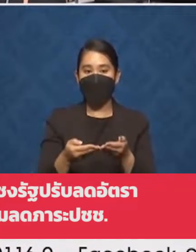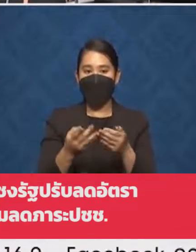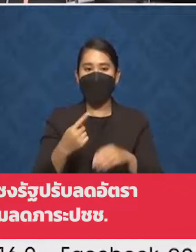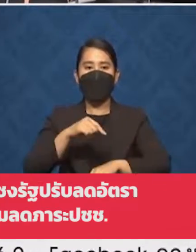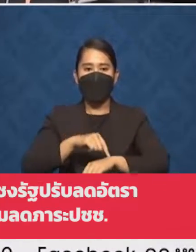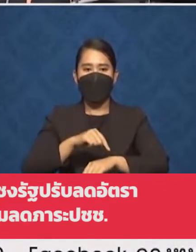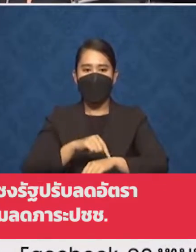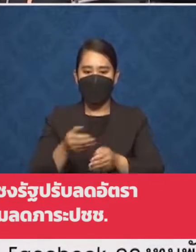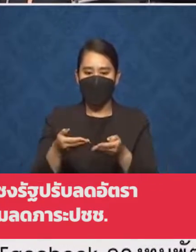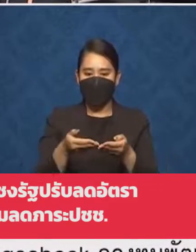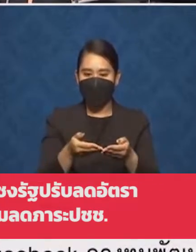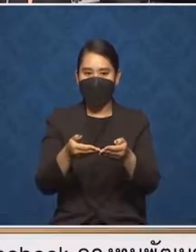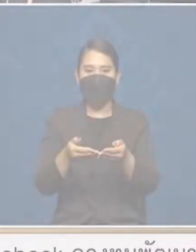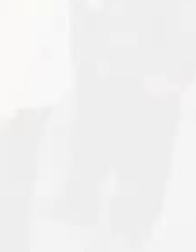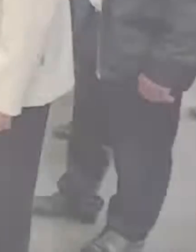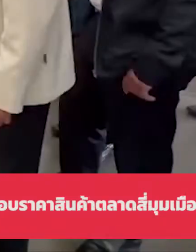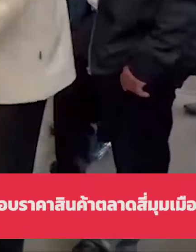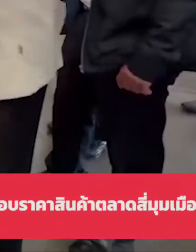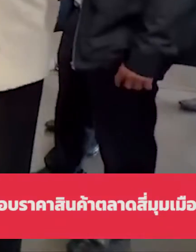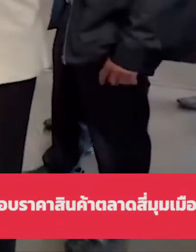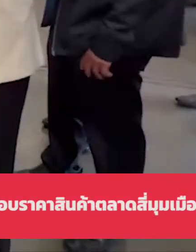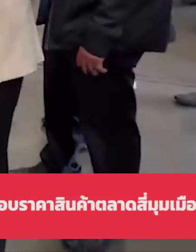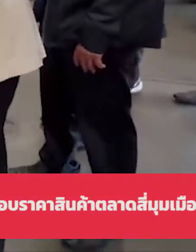หาชุดตรวจ ATK แพง